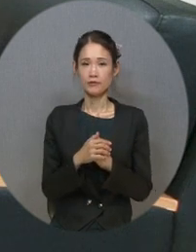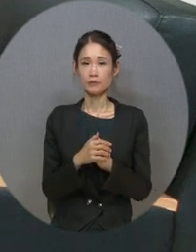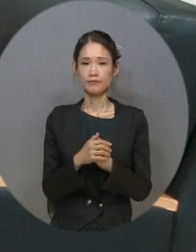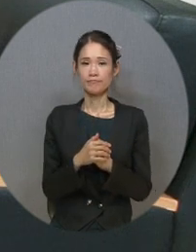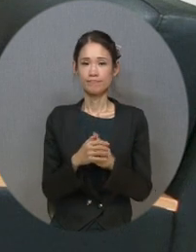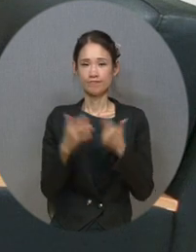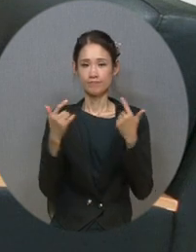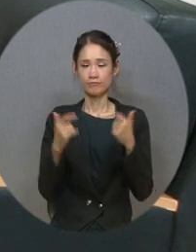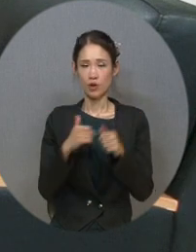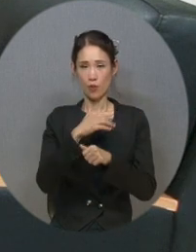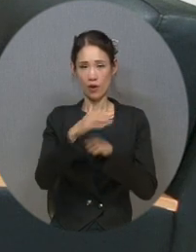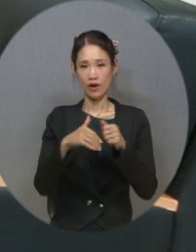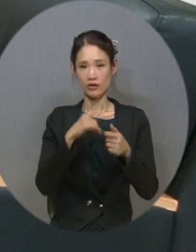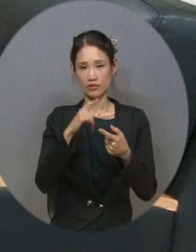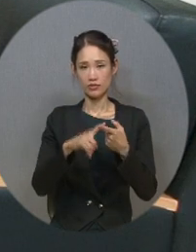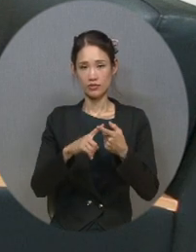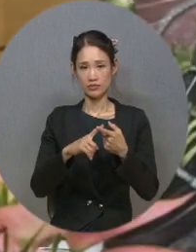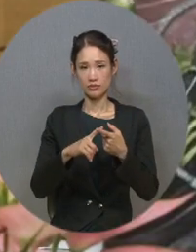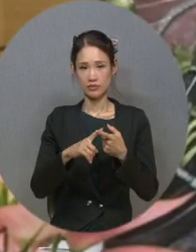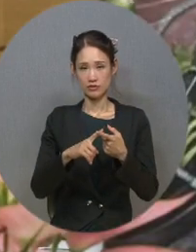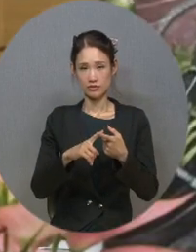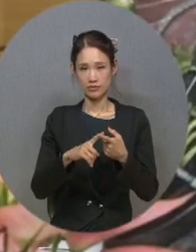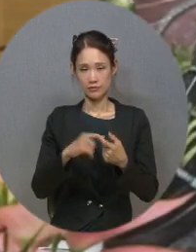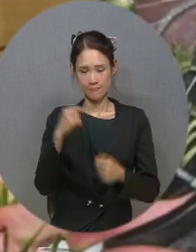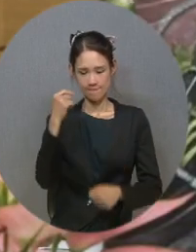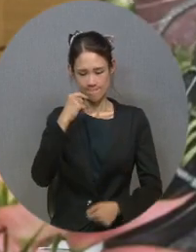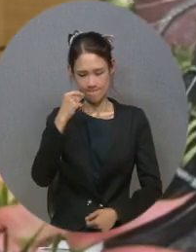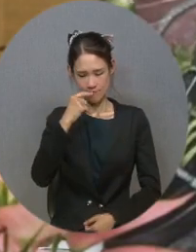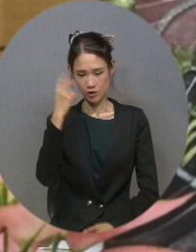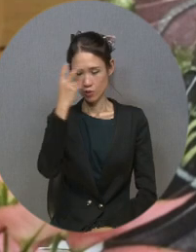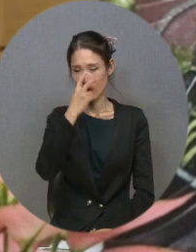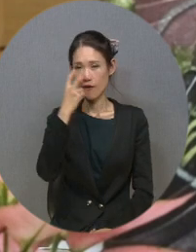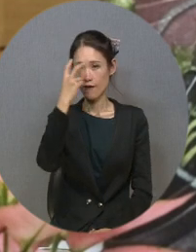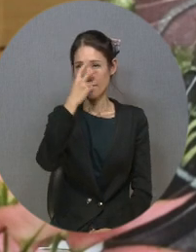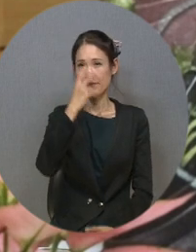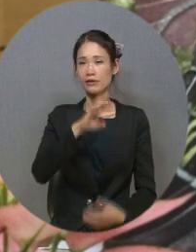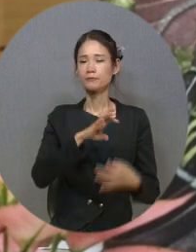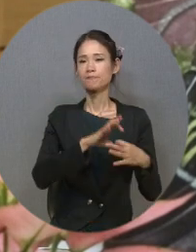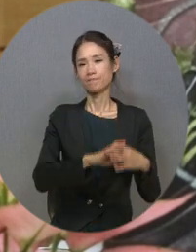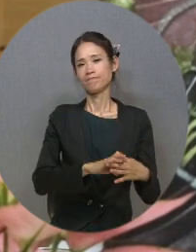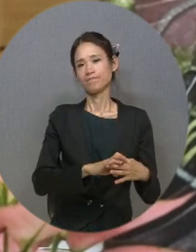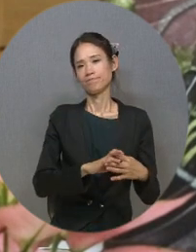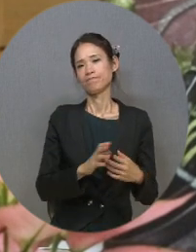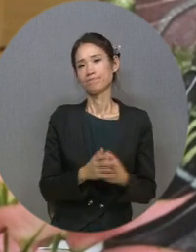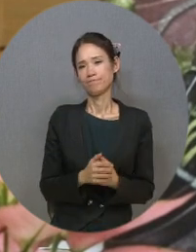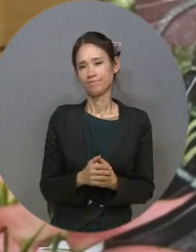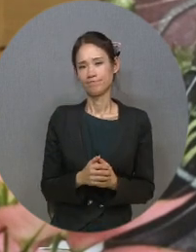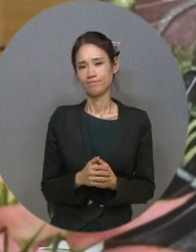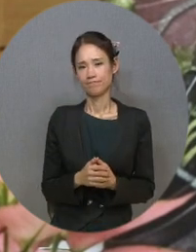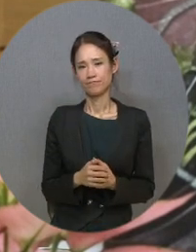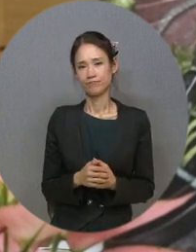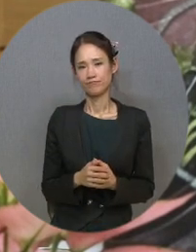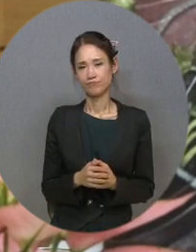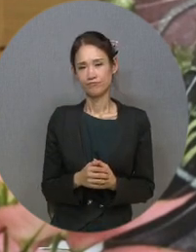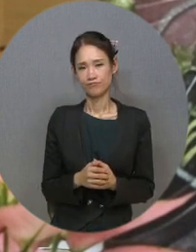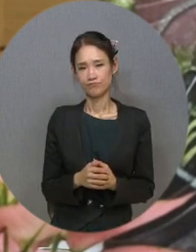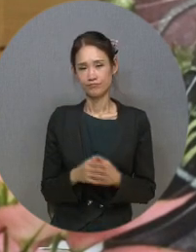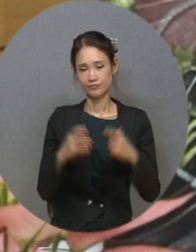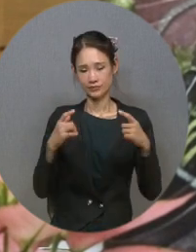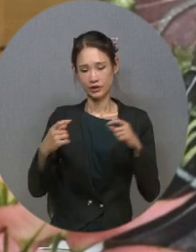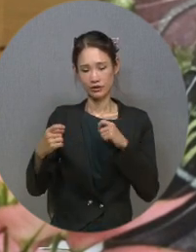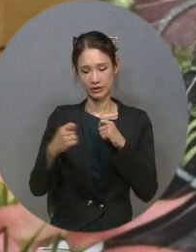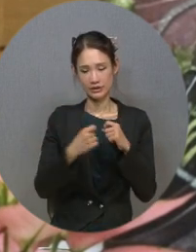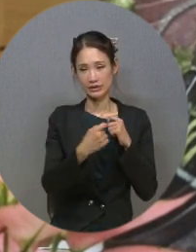또 환경에 대해서는 네. 매의 눈으로 잘 관찰하셔서 네. 또 지역